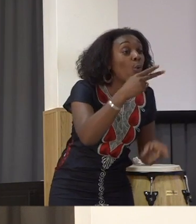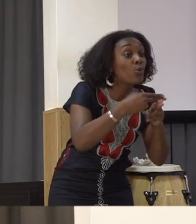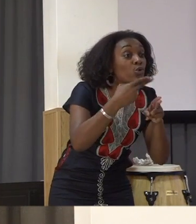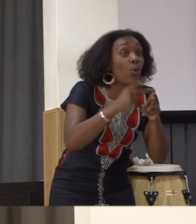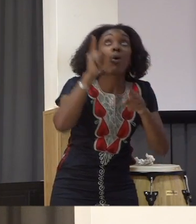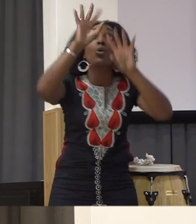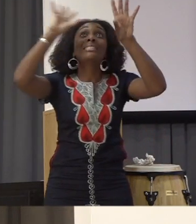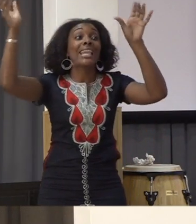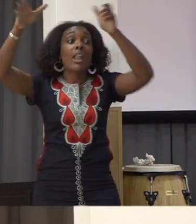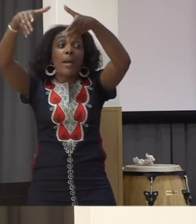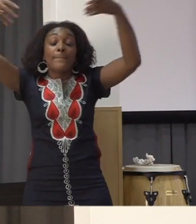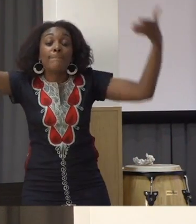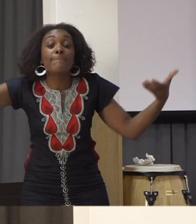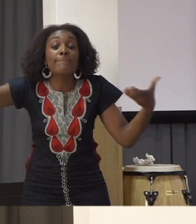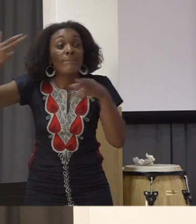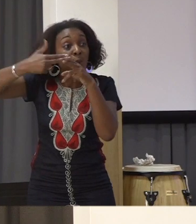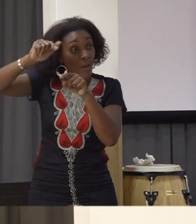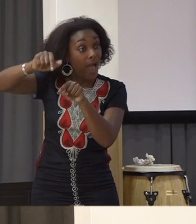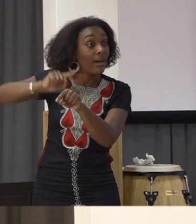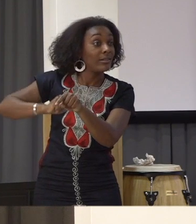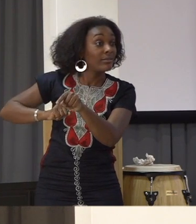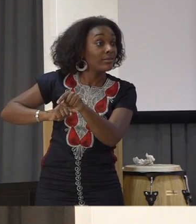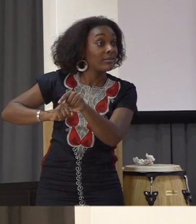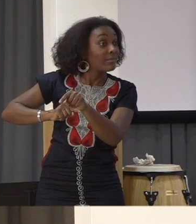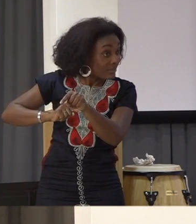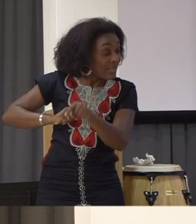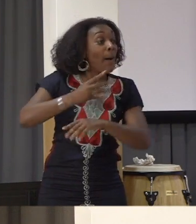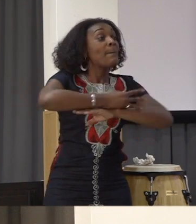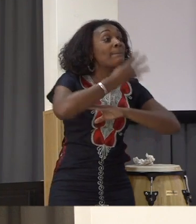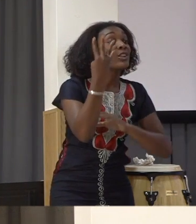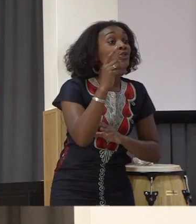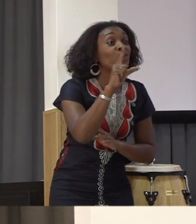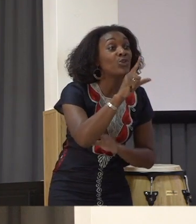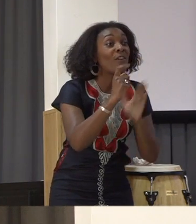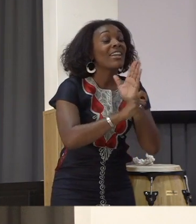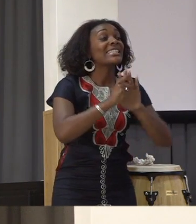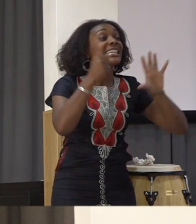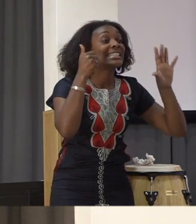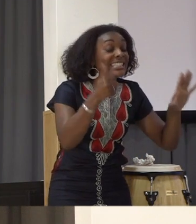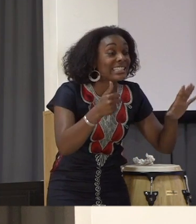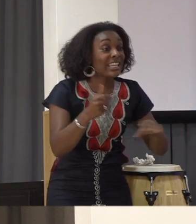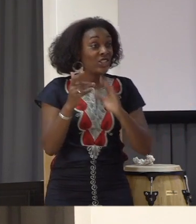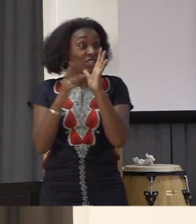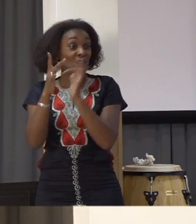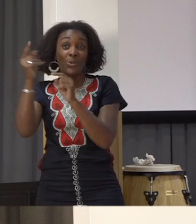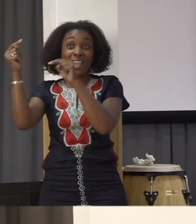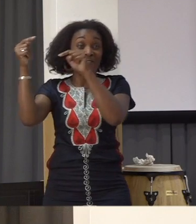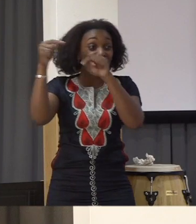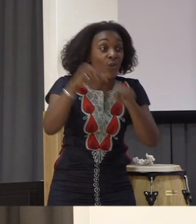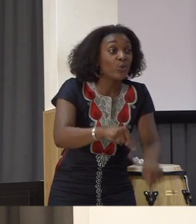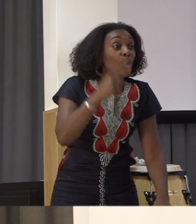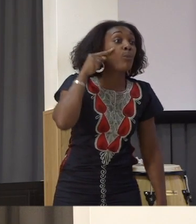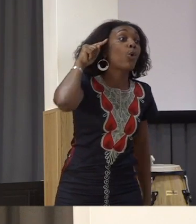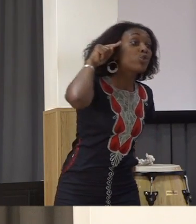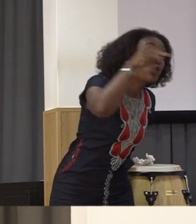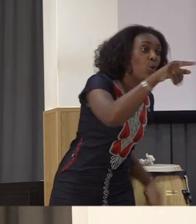dans les cieux. Ça, c'est un grand sujet de joie. Merci Seigneur. Matthieu 2, verset 10. Il nous est dit que Jésus est venu dans le monde pour te sauver.